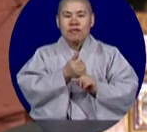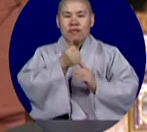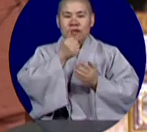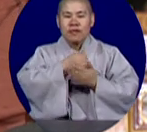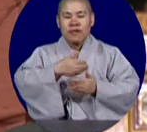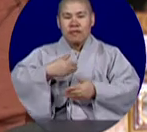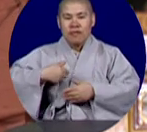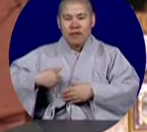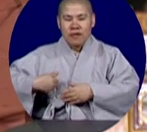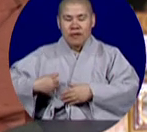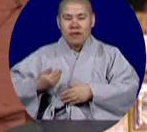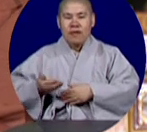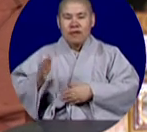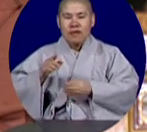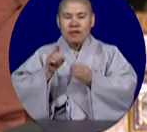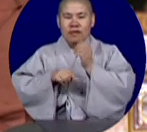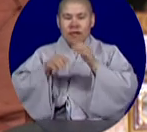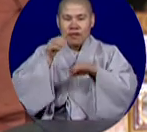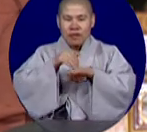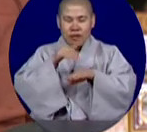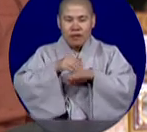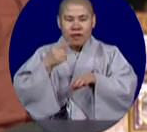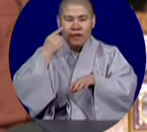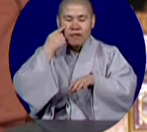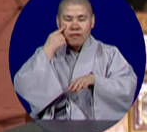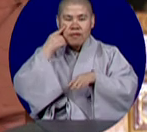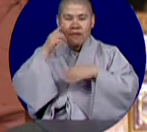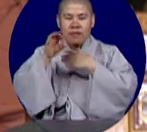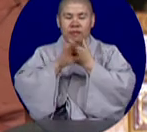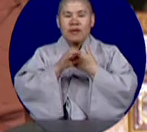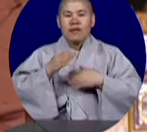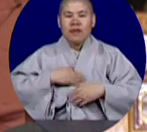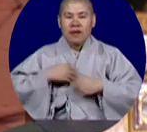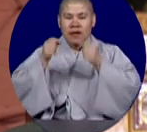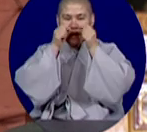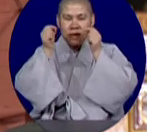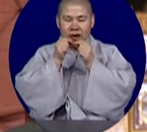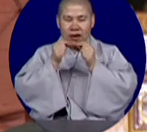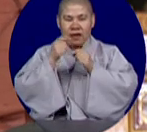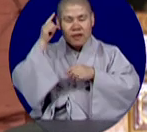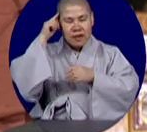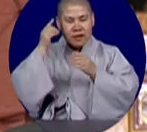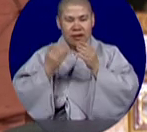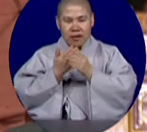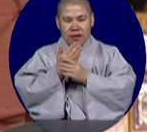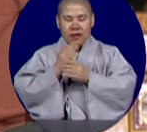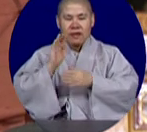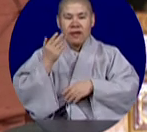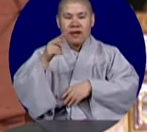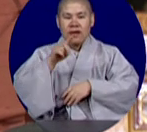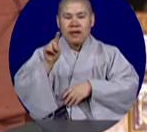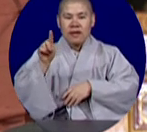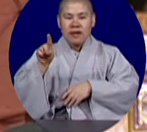그런데 닦다 보면 자기 생각이 나온다 이거예요. 이게 사량이에요.